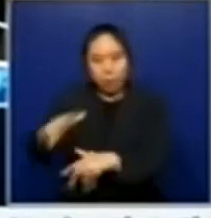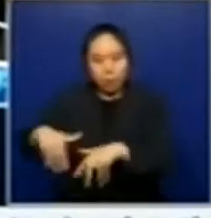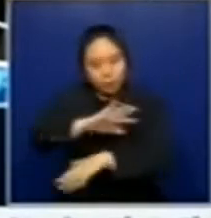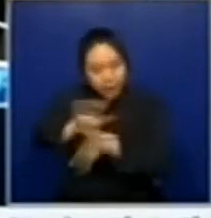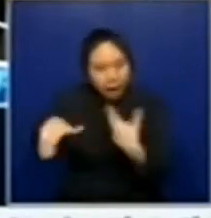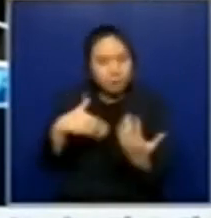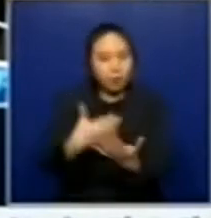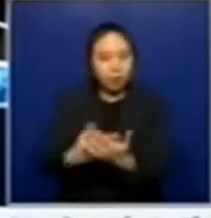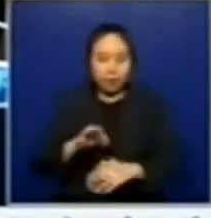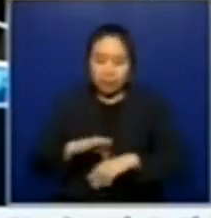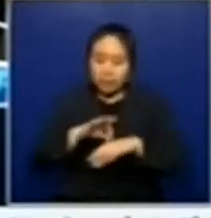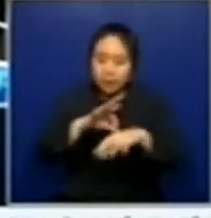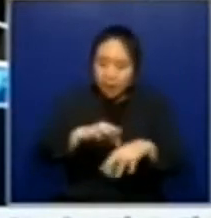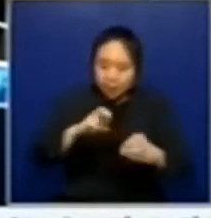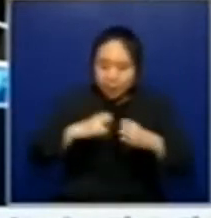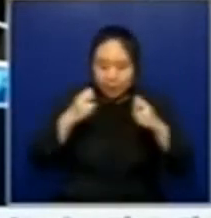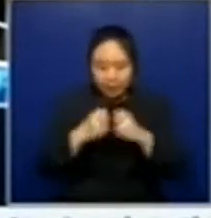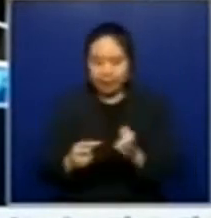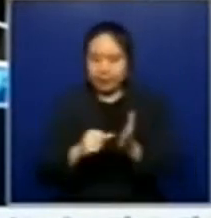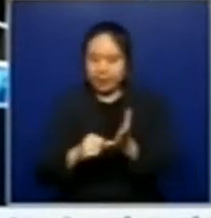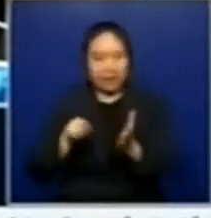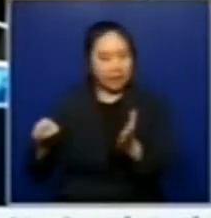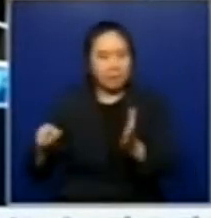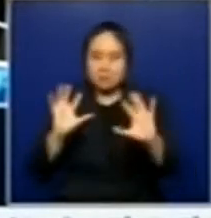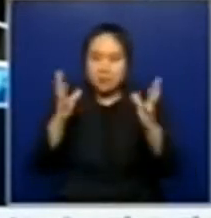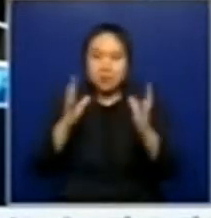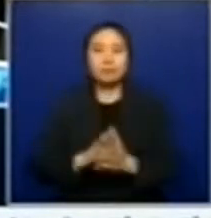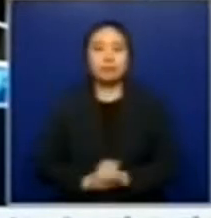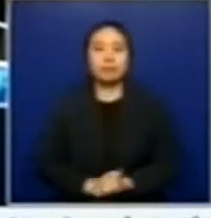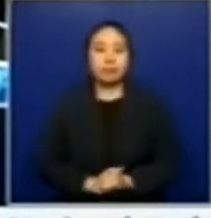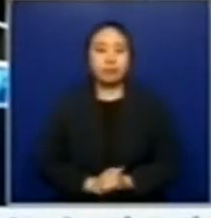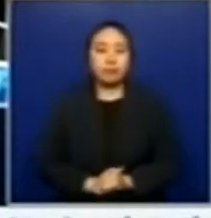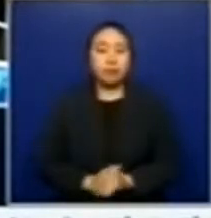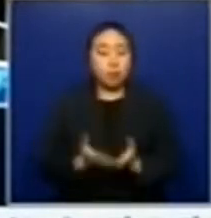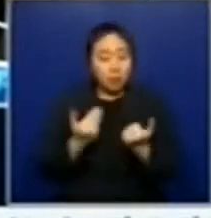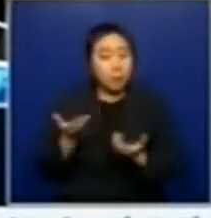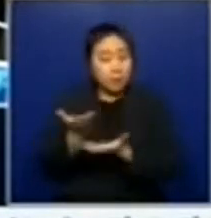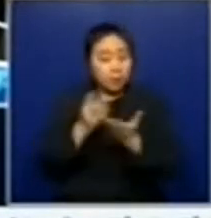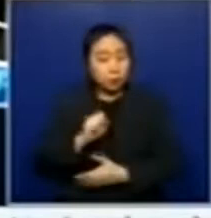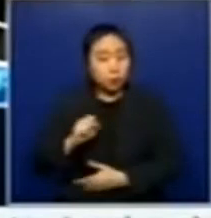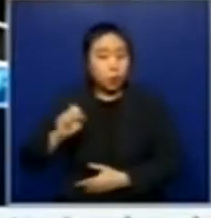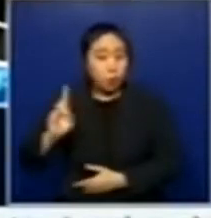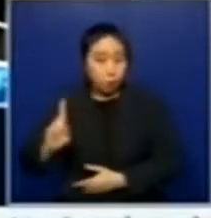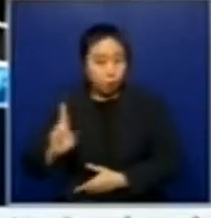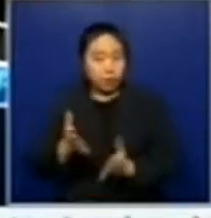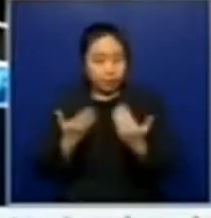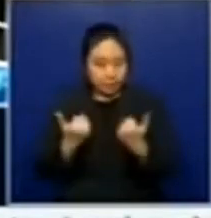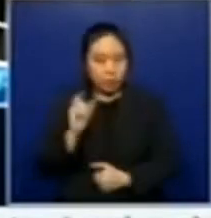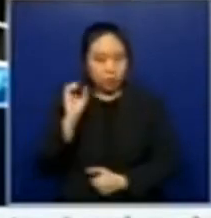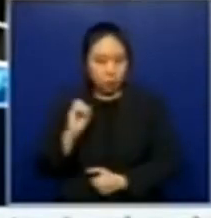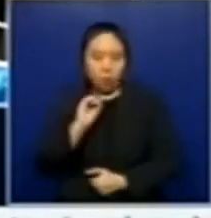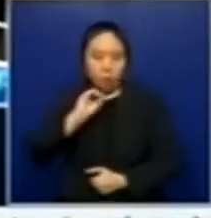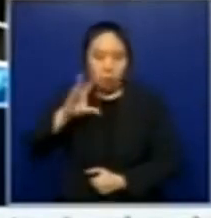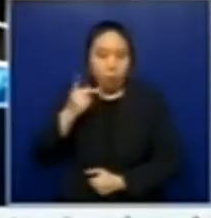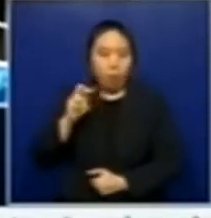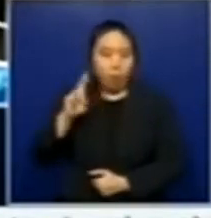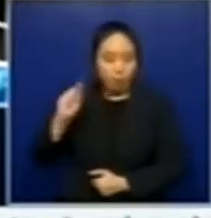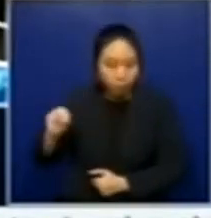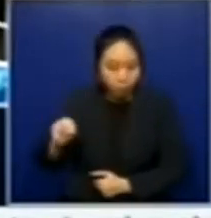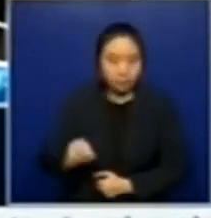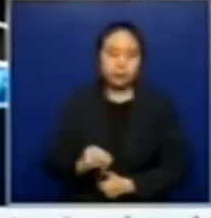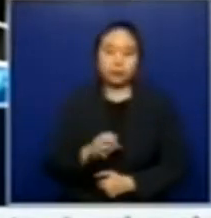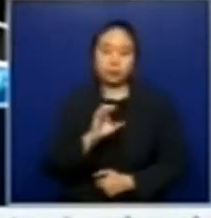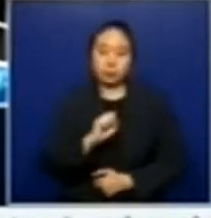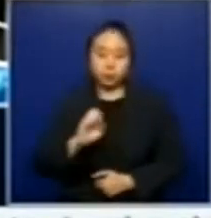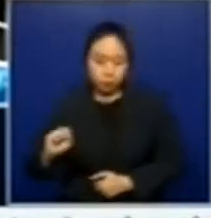ไม่ได้ช่วยแก้ปัญหาในหลักการและเหตุผลที่ท่านเขียนมาเลยระหว่างพิจารณาสสร.ครับมีการต้องแจ้งกับคณะรัฐมนตรีสภาผู้แทนวุฒิสภา